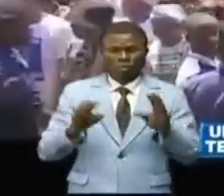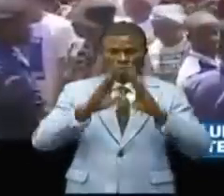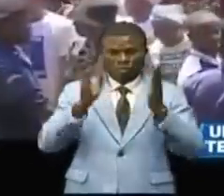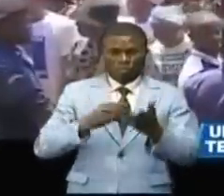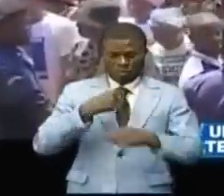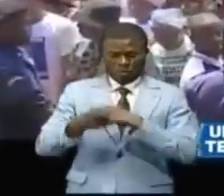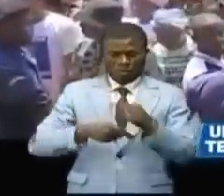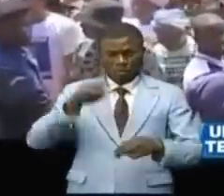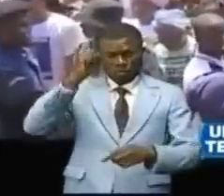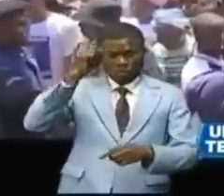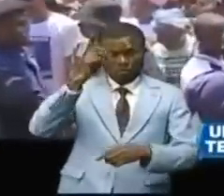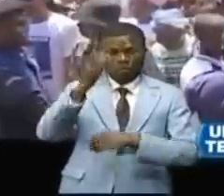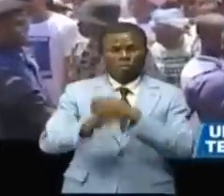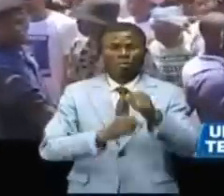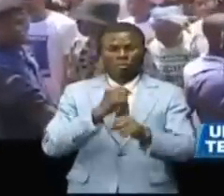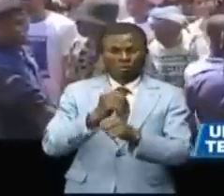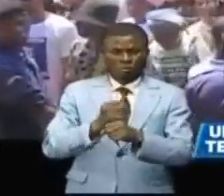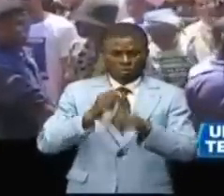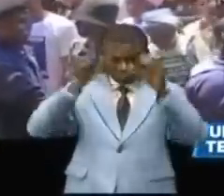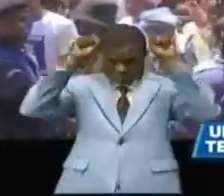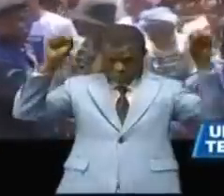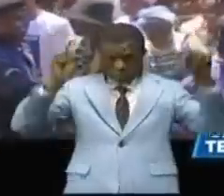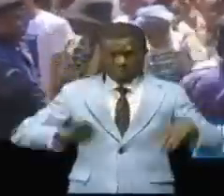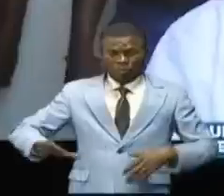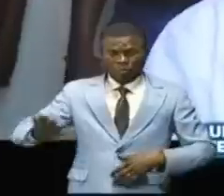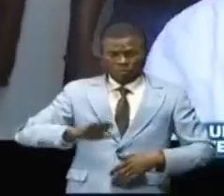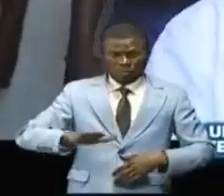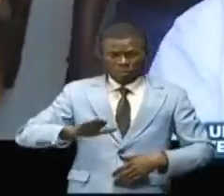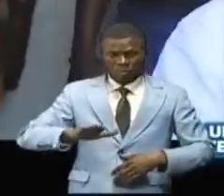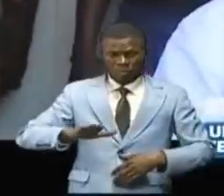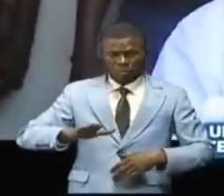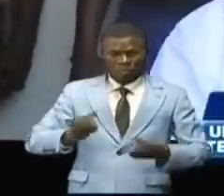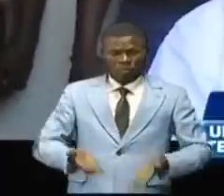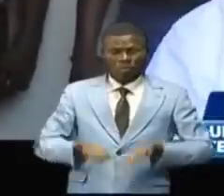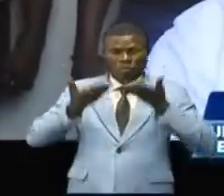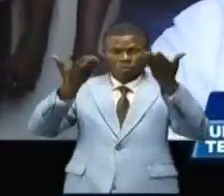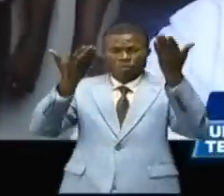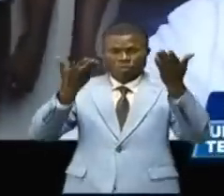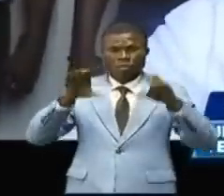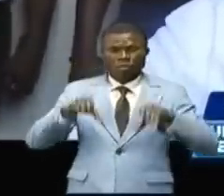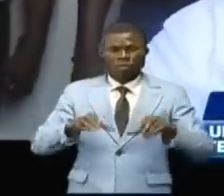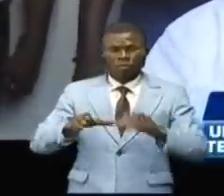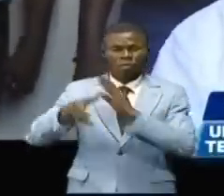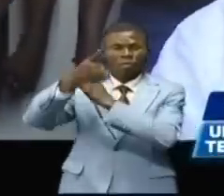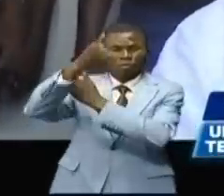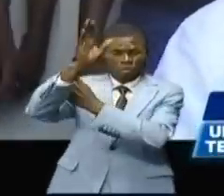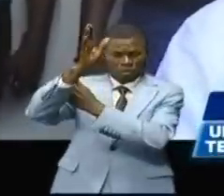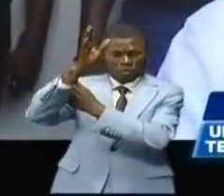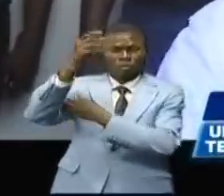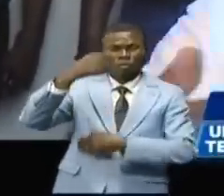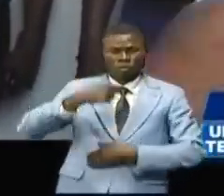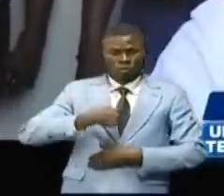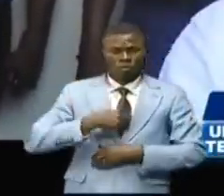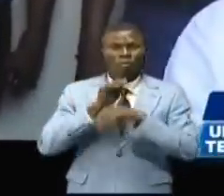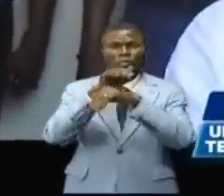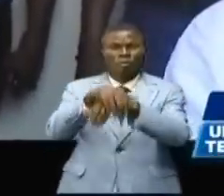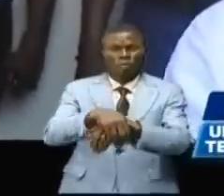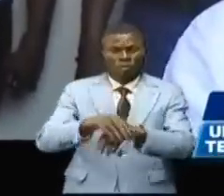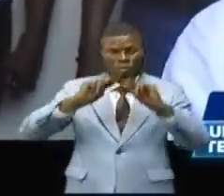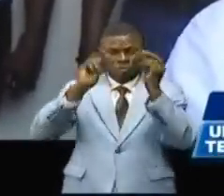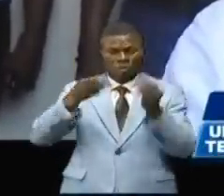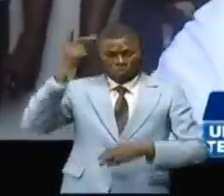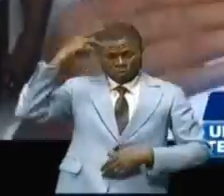son premier mandat, le président de la République avait dédié la nation à Dieu. Moi, j'ai adhéré à ce